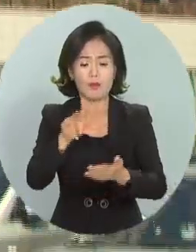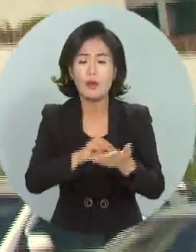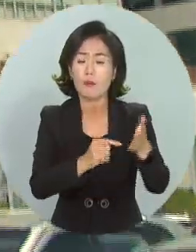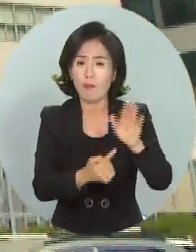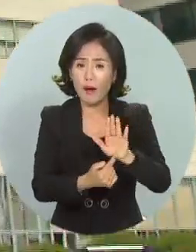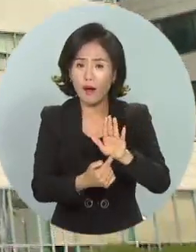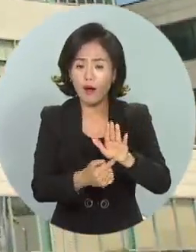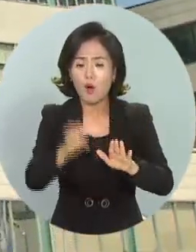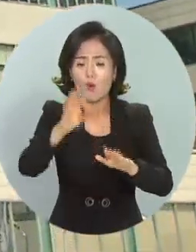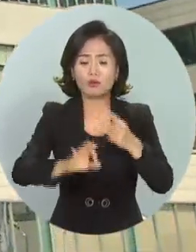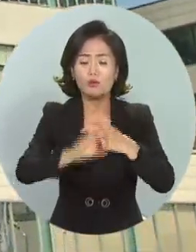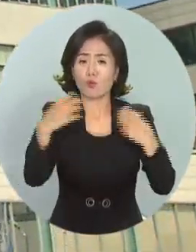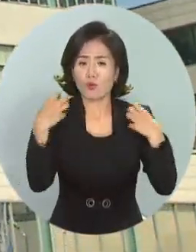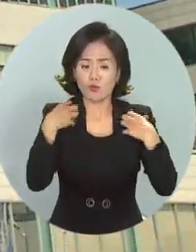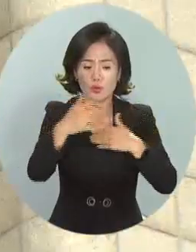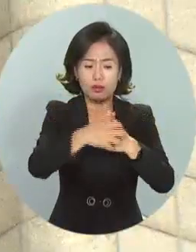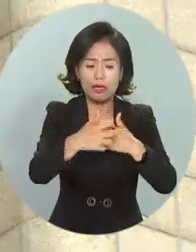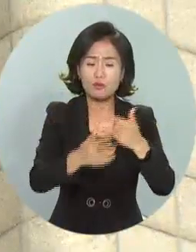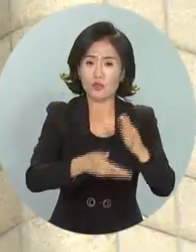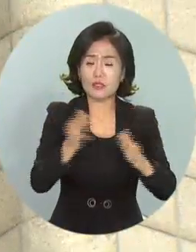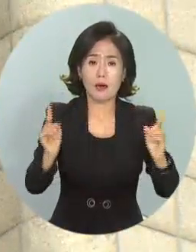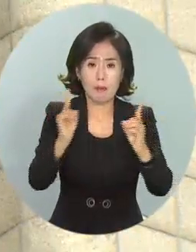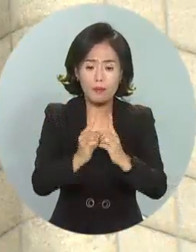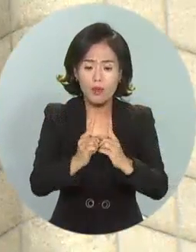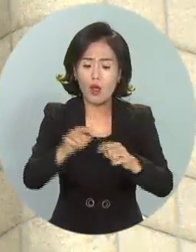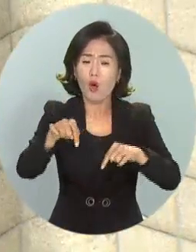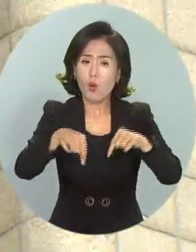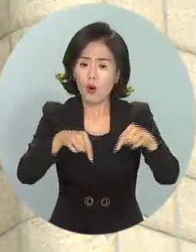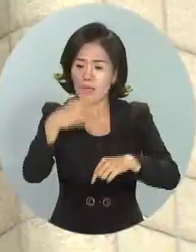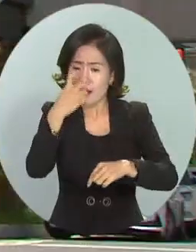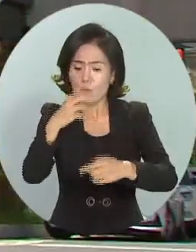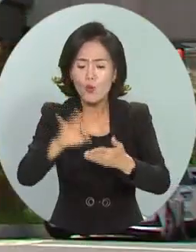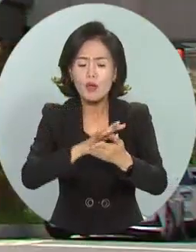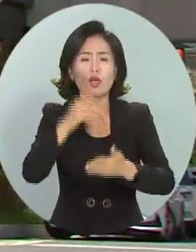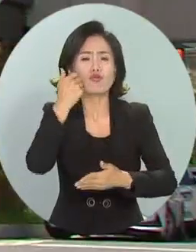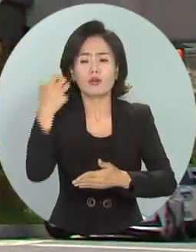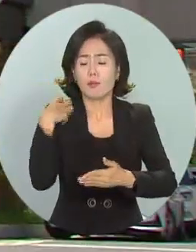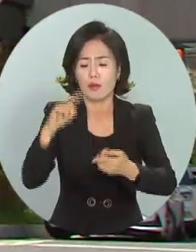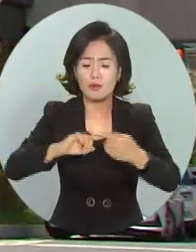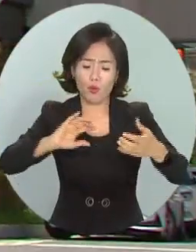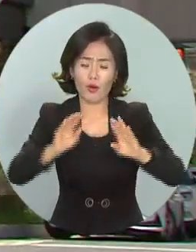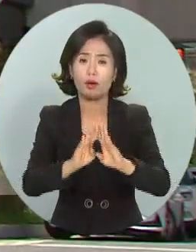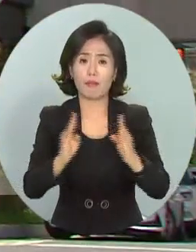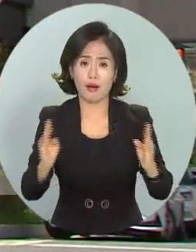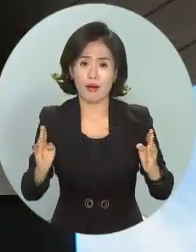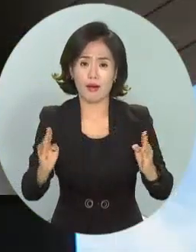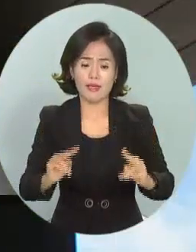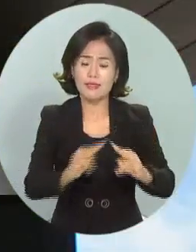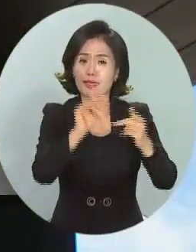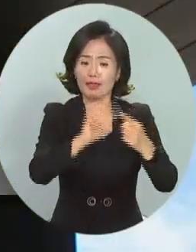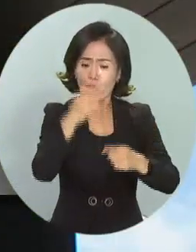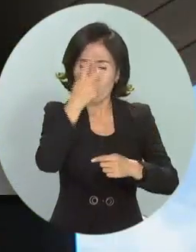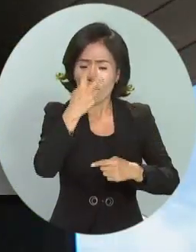불거지자 광주 동구와 나주시가 만나 관리감독과 회계 감사를 누가 할지를 놓고 논의를 버렸습니다 시설에